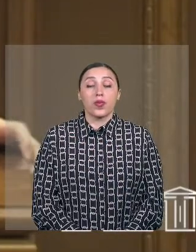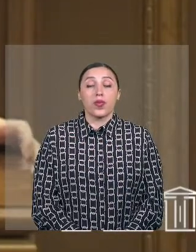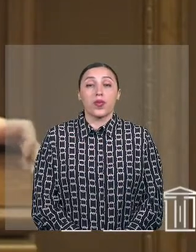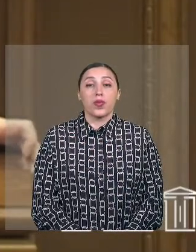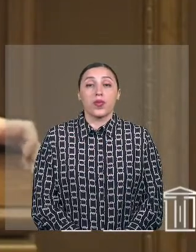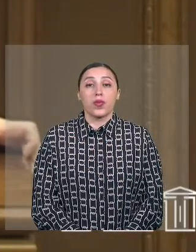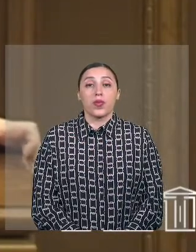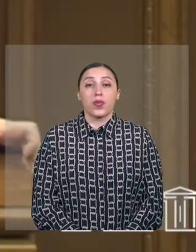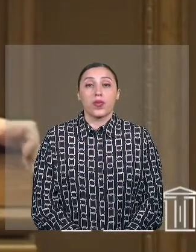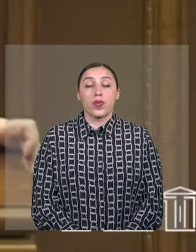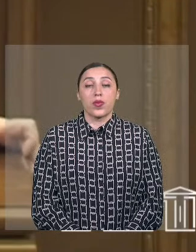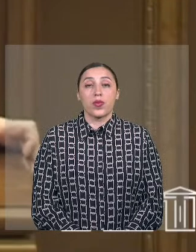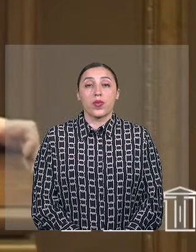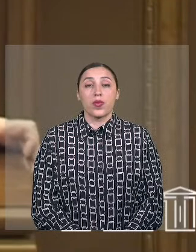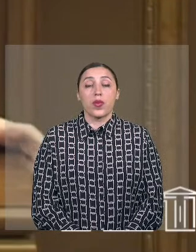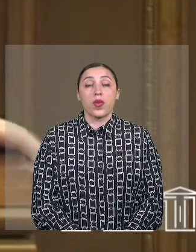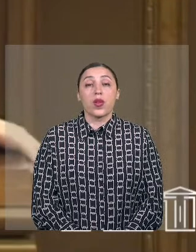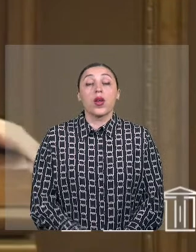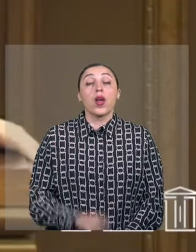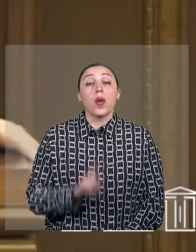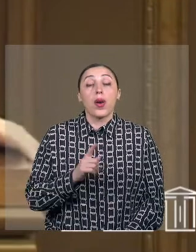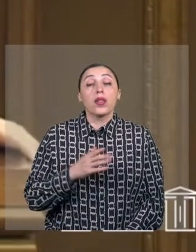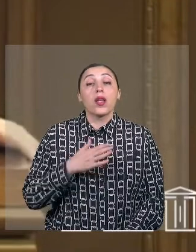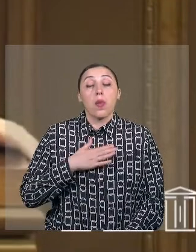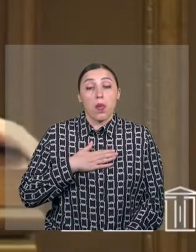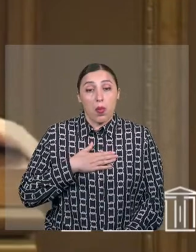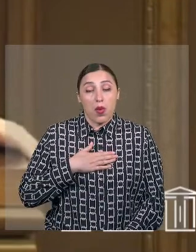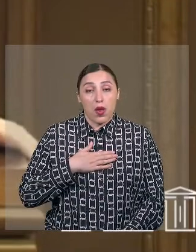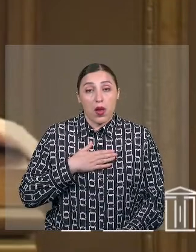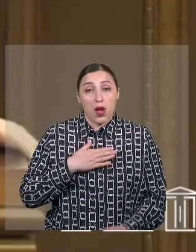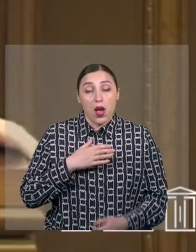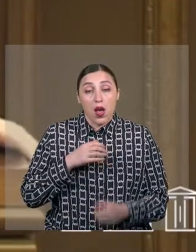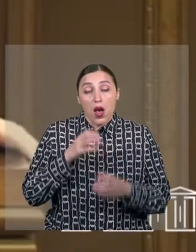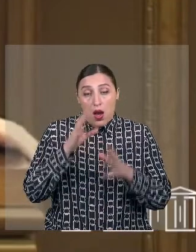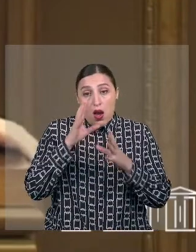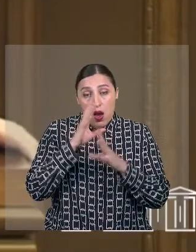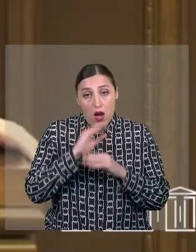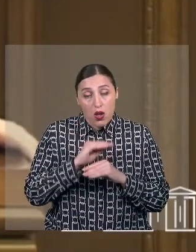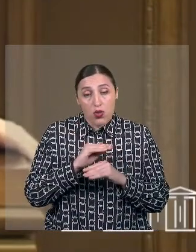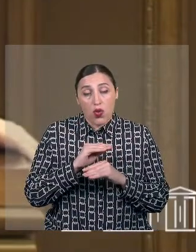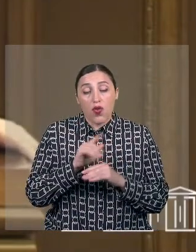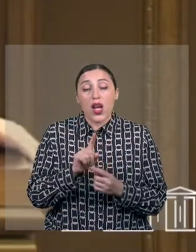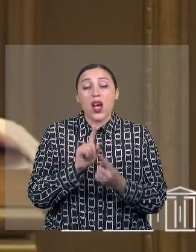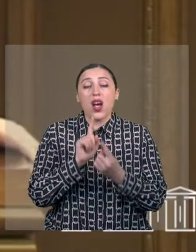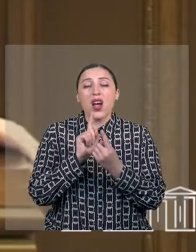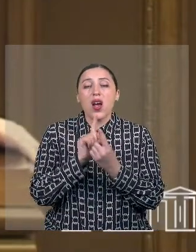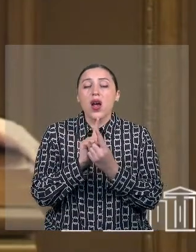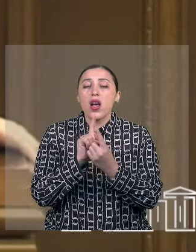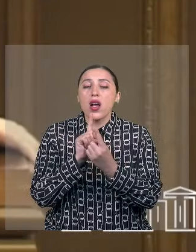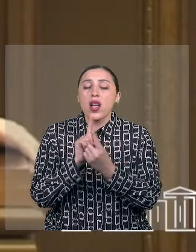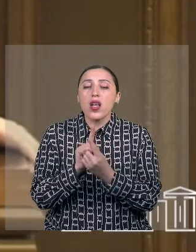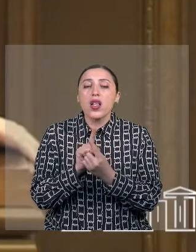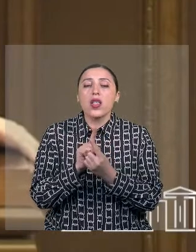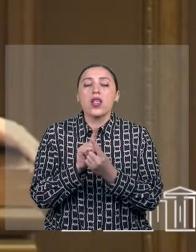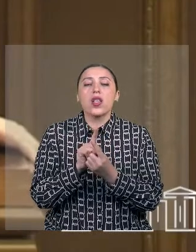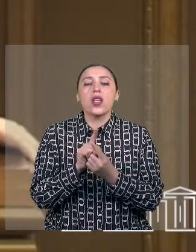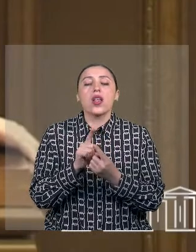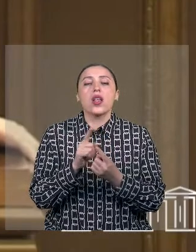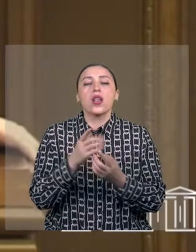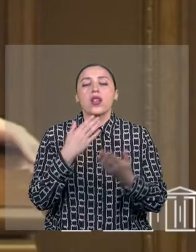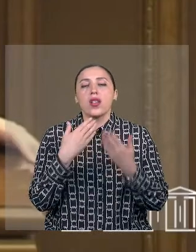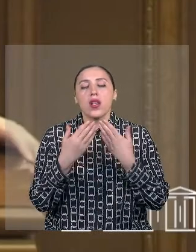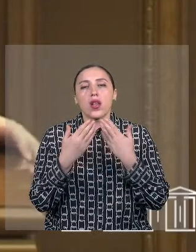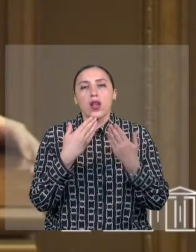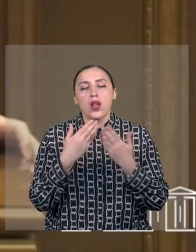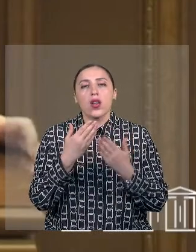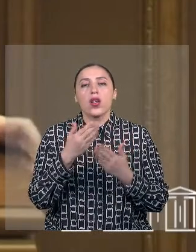ինչքանով մեզ կհաջողվի բանակցային գործընթացի արդյունքում ձևավորել